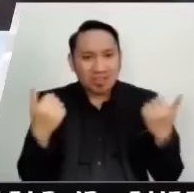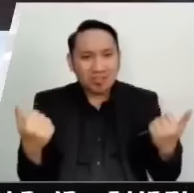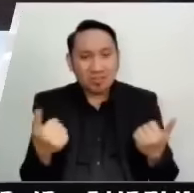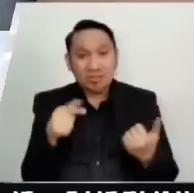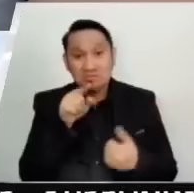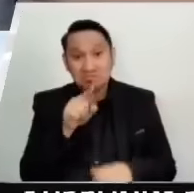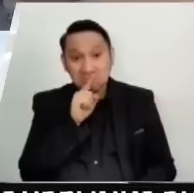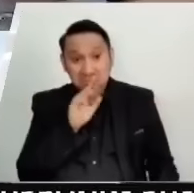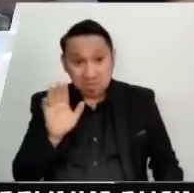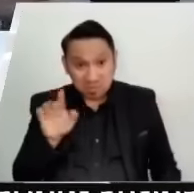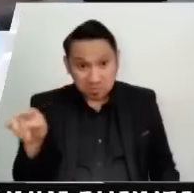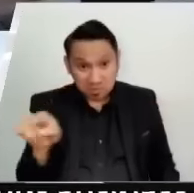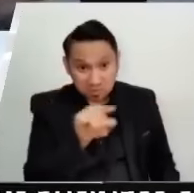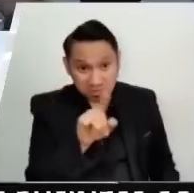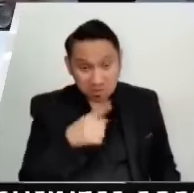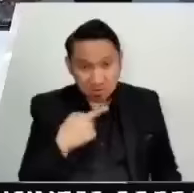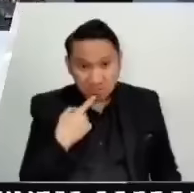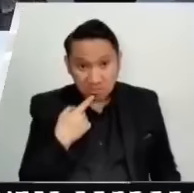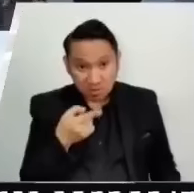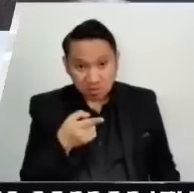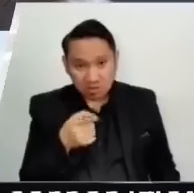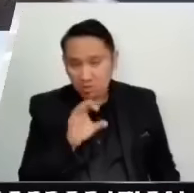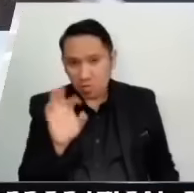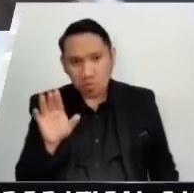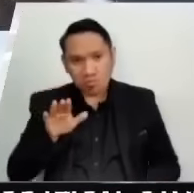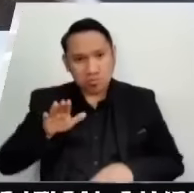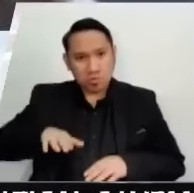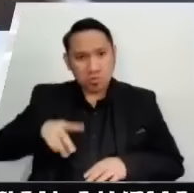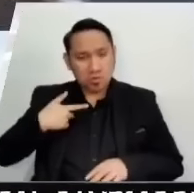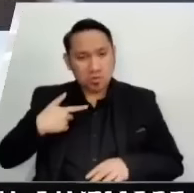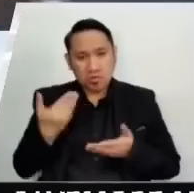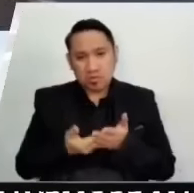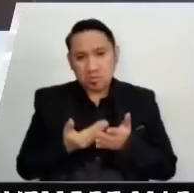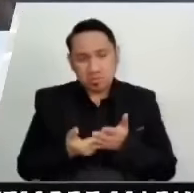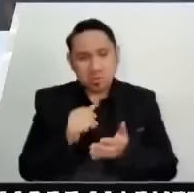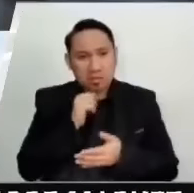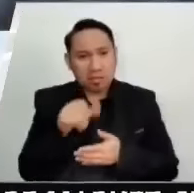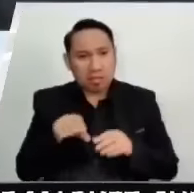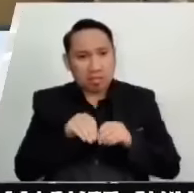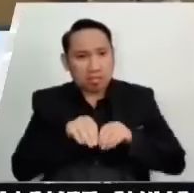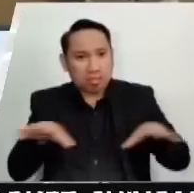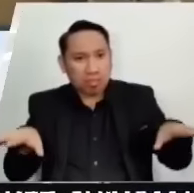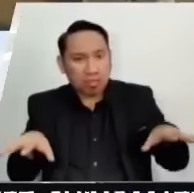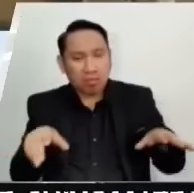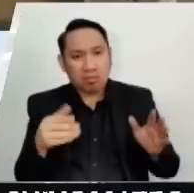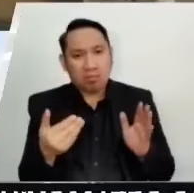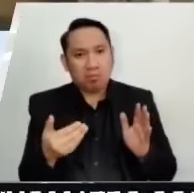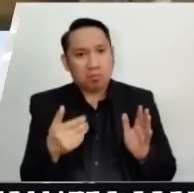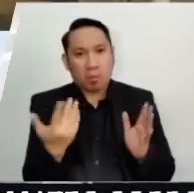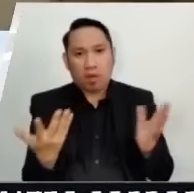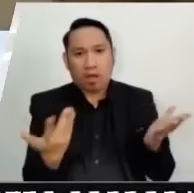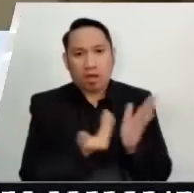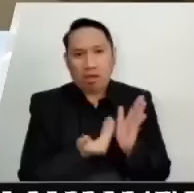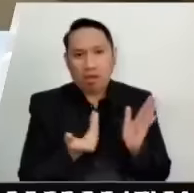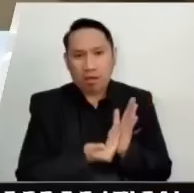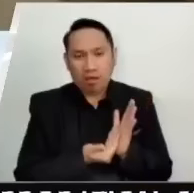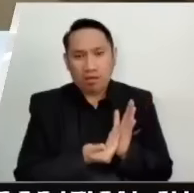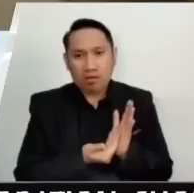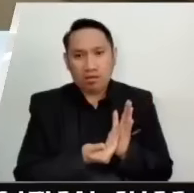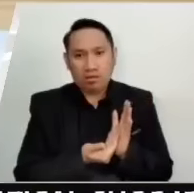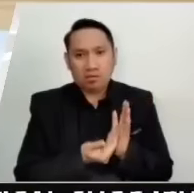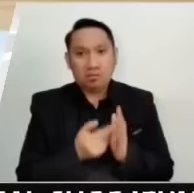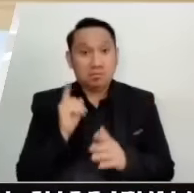kanilang mga pahayag imbis na magpalutang lamang ng mga alegasyong wala umanong basihan handa naman daw si erice na gawin